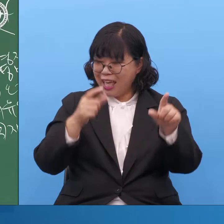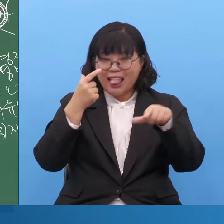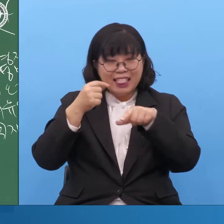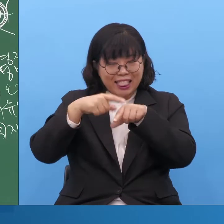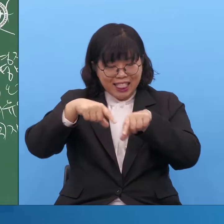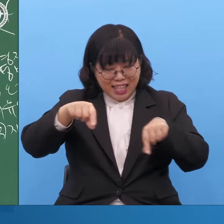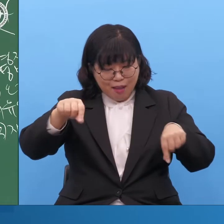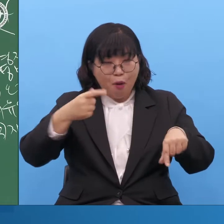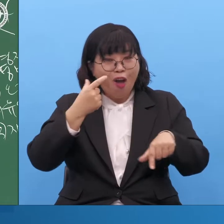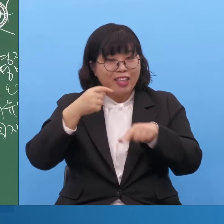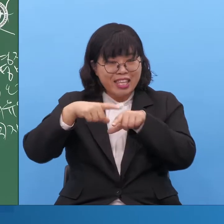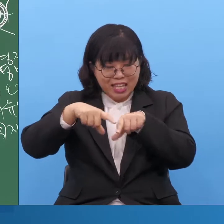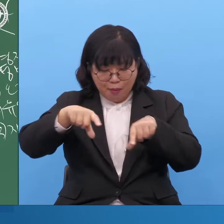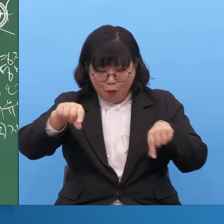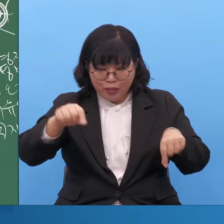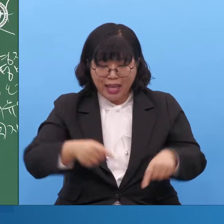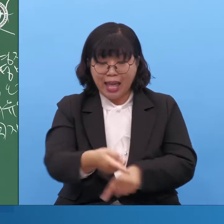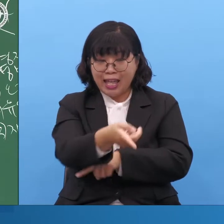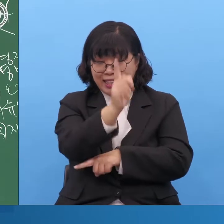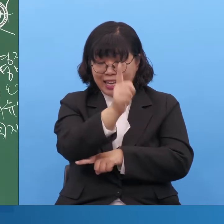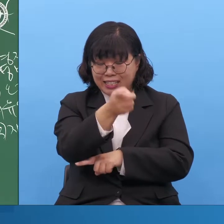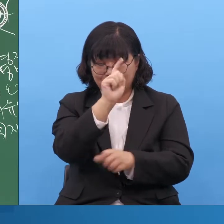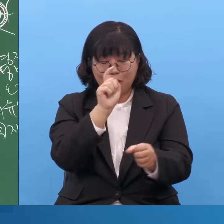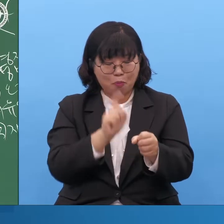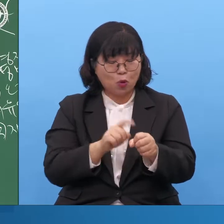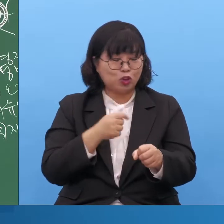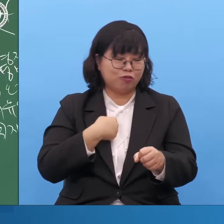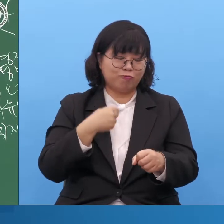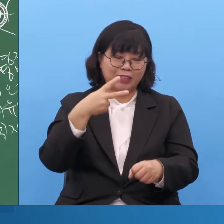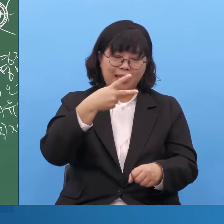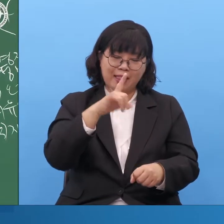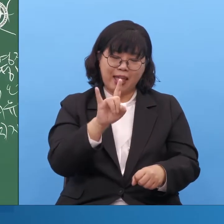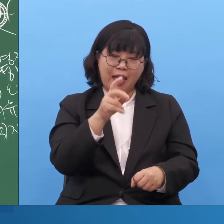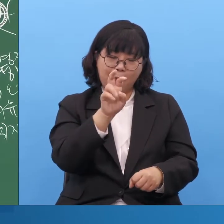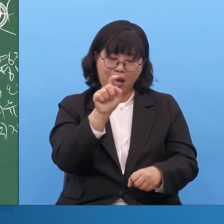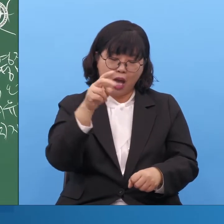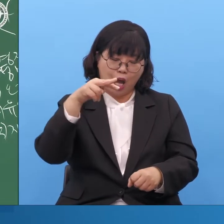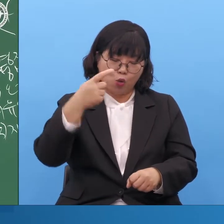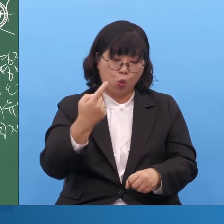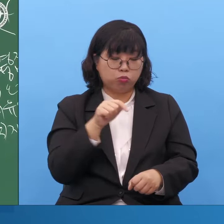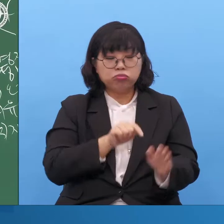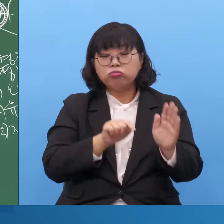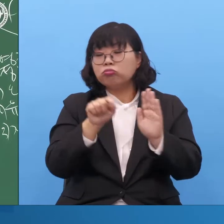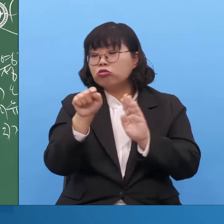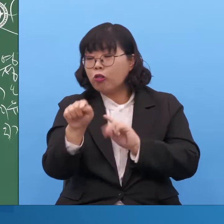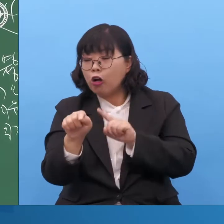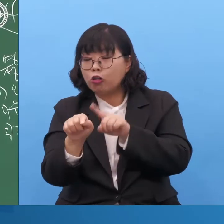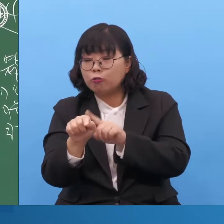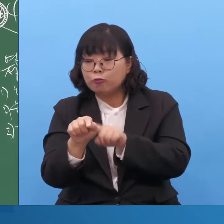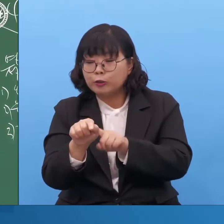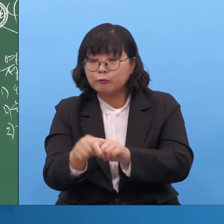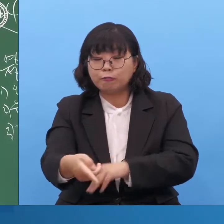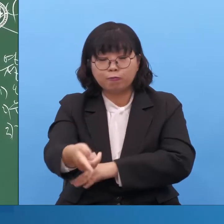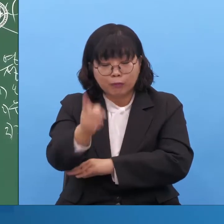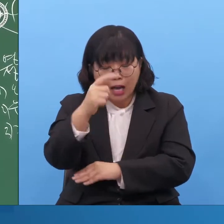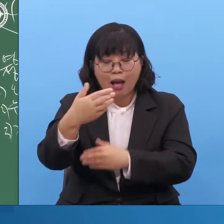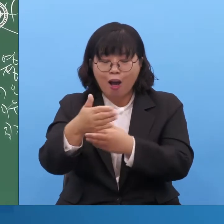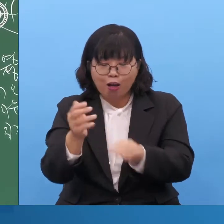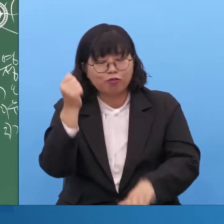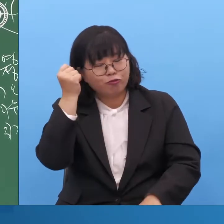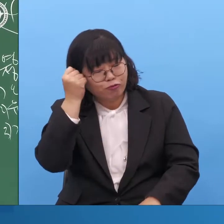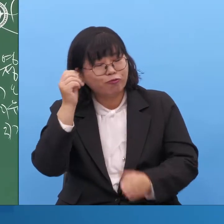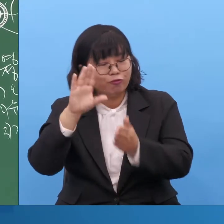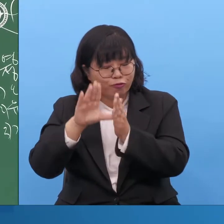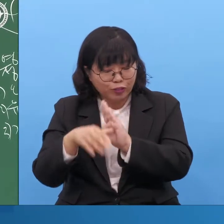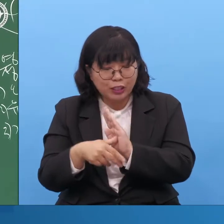할매들이 나만 보면 And with these Japanese grandmothers, whenever they look at me, they give me a thumbs up. 연기 창의방 쳐다보면 엉망진창. But if you go